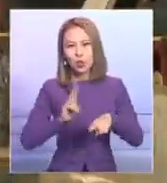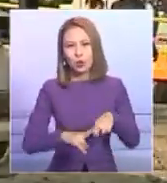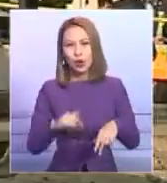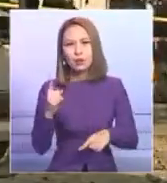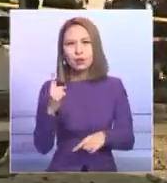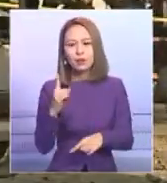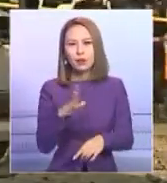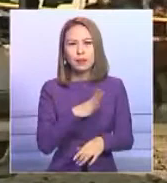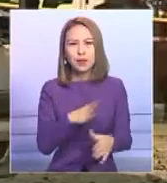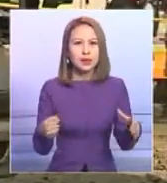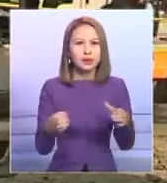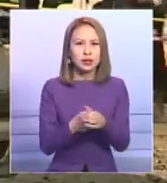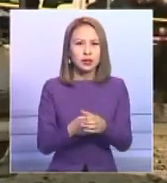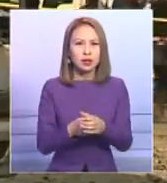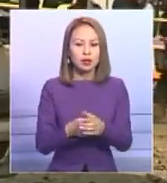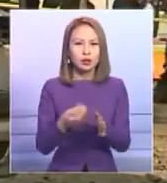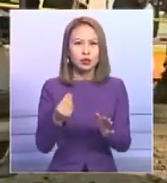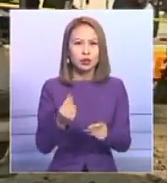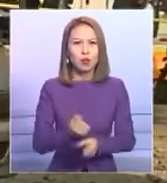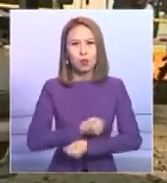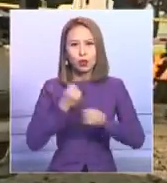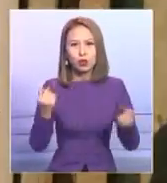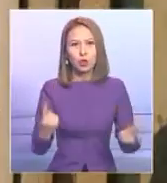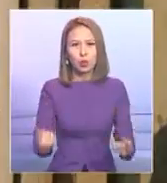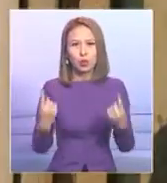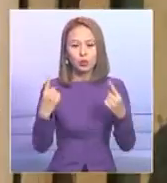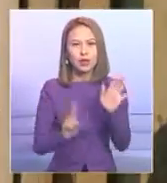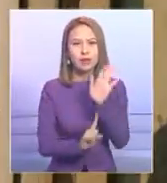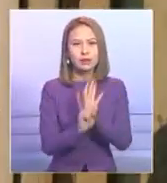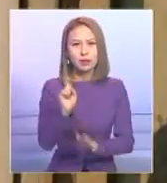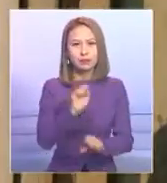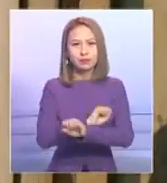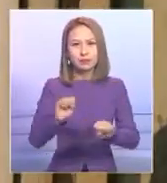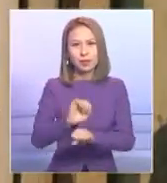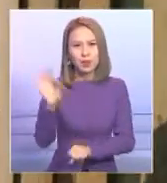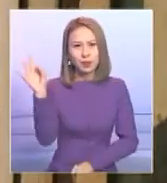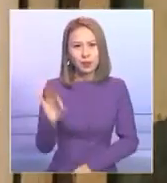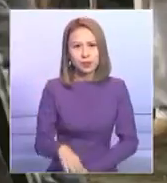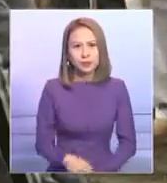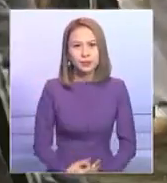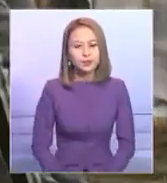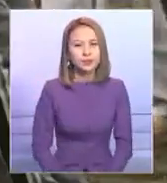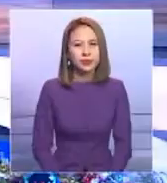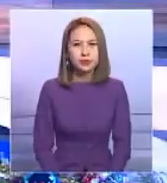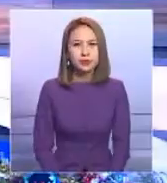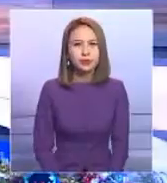талиптер елдегі ықпалын кеңейту үшін ірі қалаларға шабуылды жиілеткен.